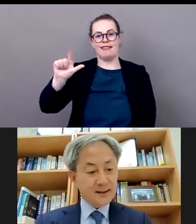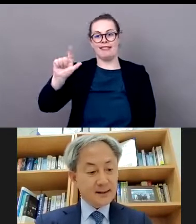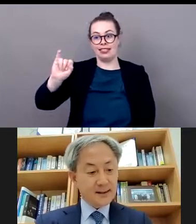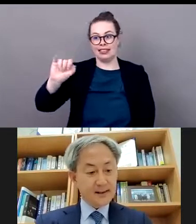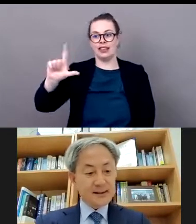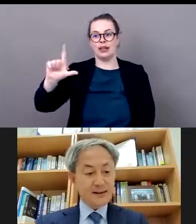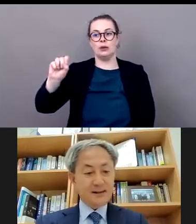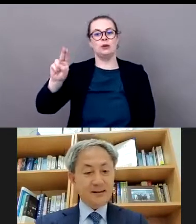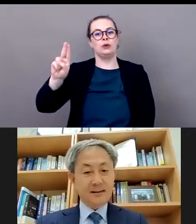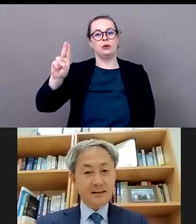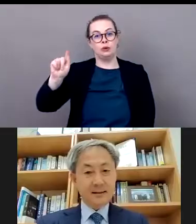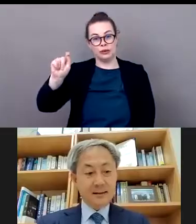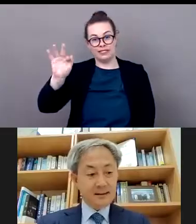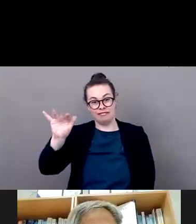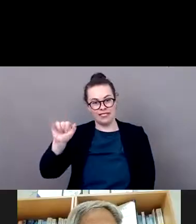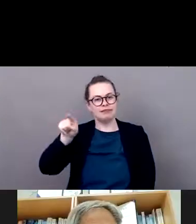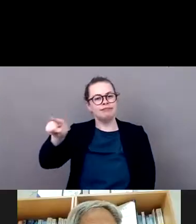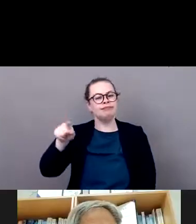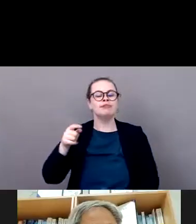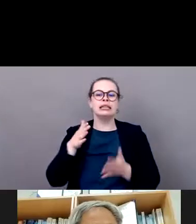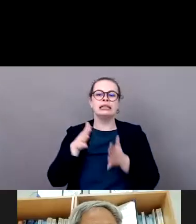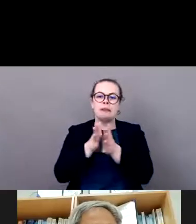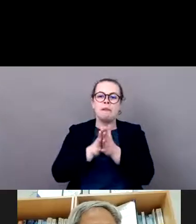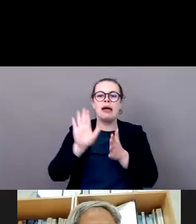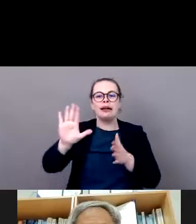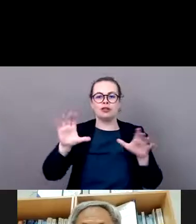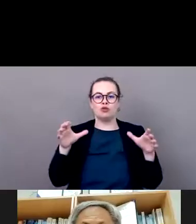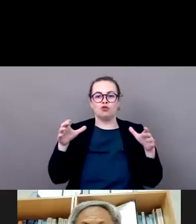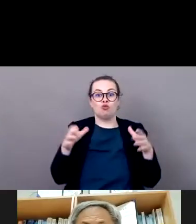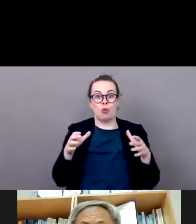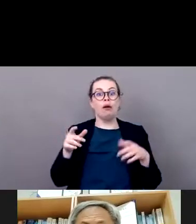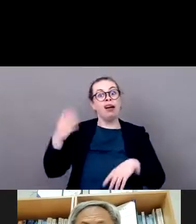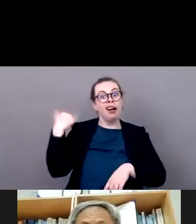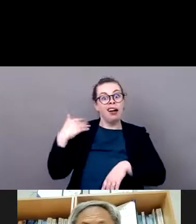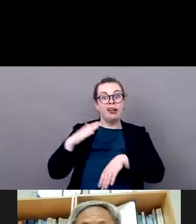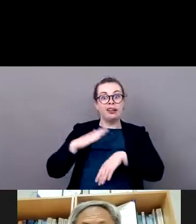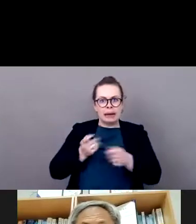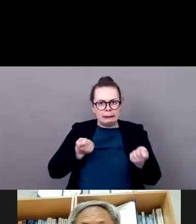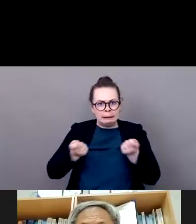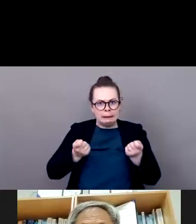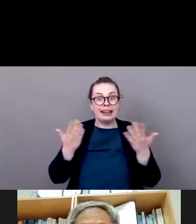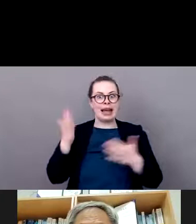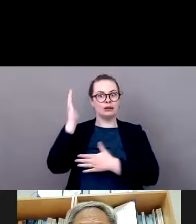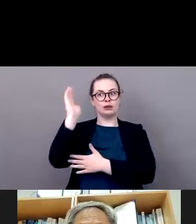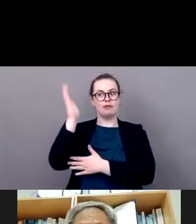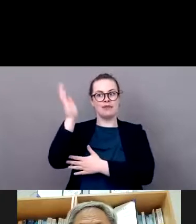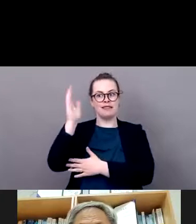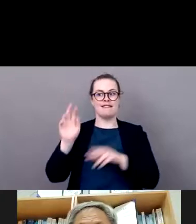parole à Mohamed Lotfi qui vous fera sa première présentation. Alors, Mohamed, la parole est à vous.